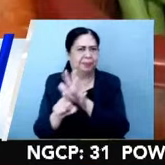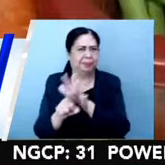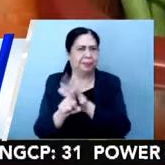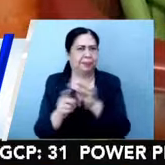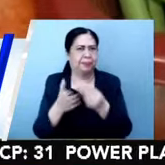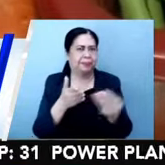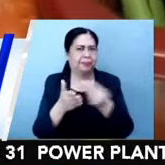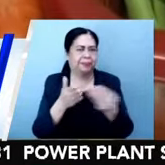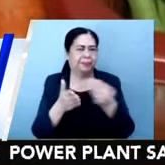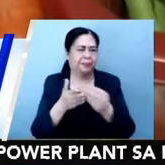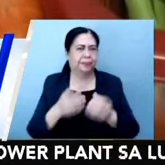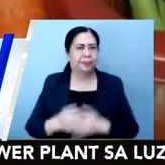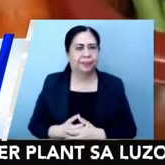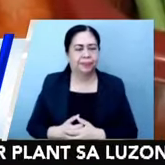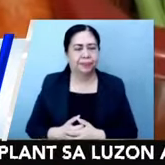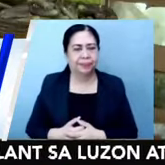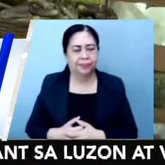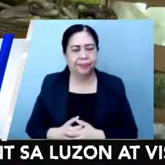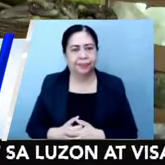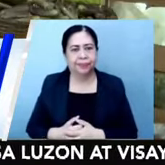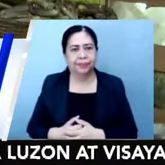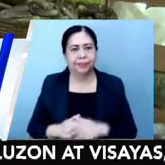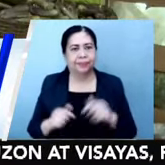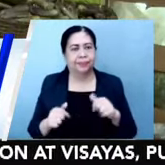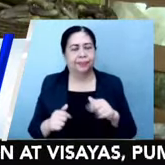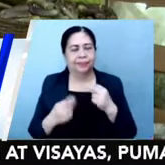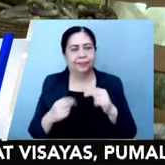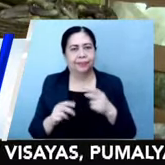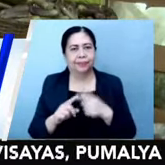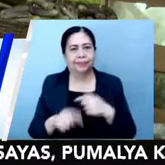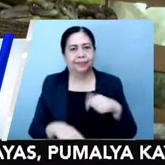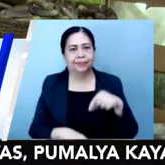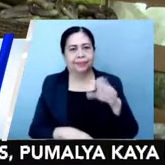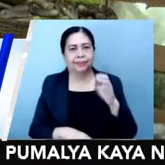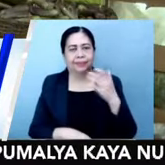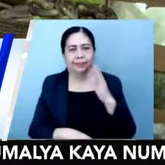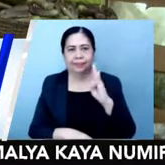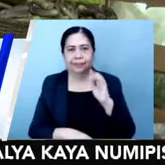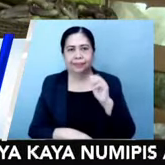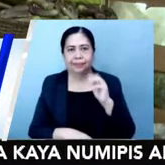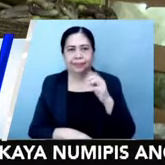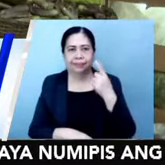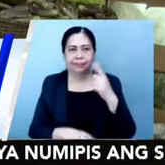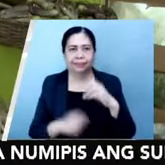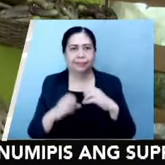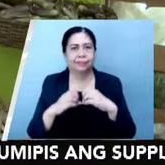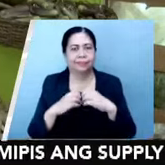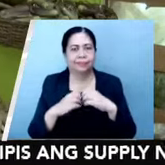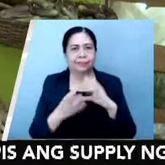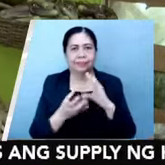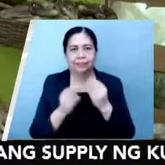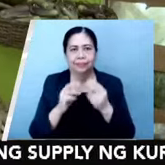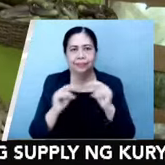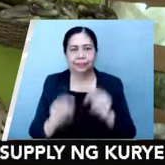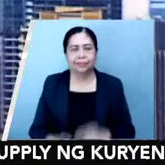Kadiwa store sa bansa. Ito ang unang balita mula rito sa Quezon City, Bam Alegre, para sa GMA Integrating News.